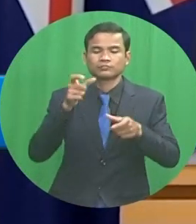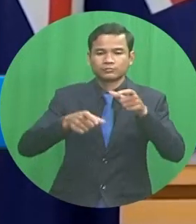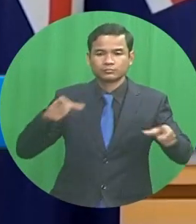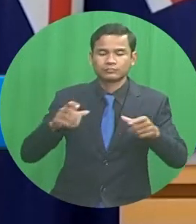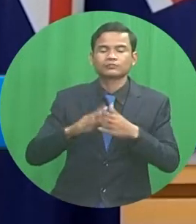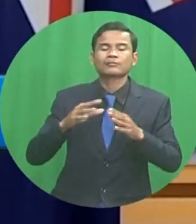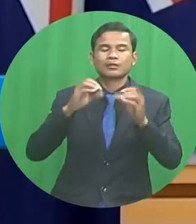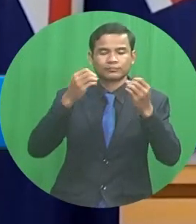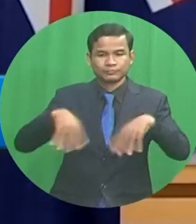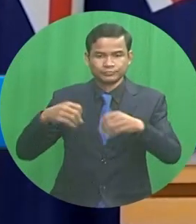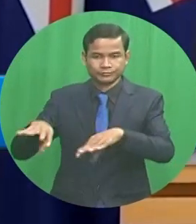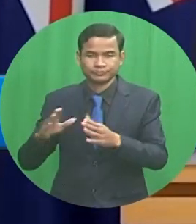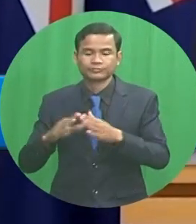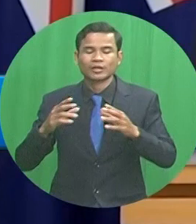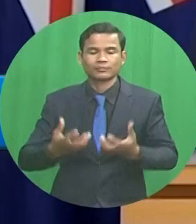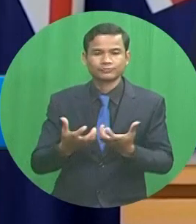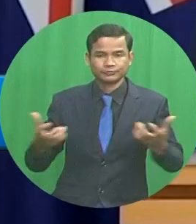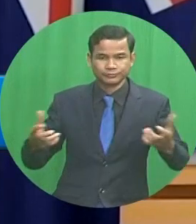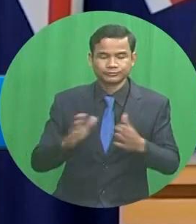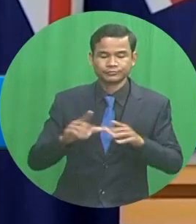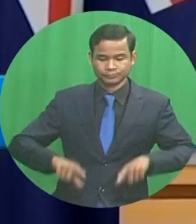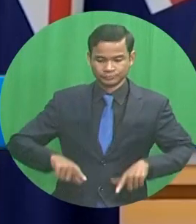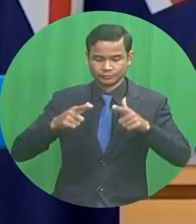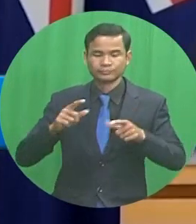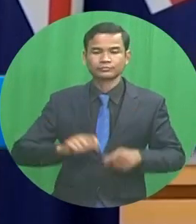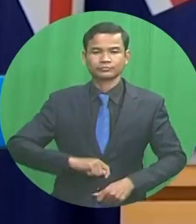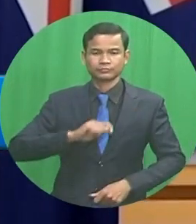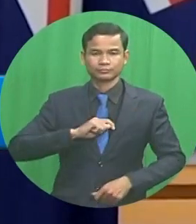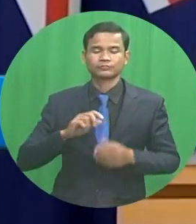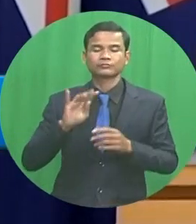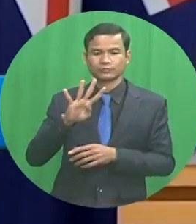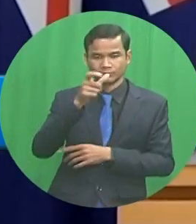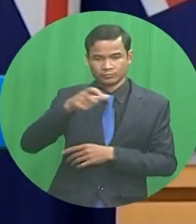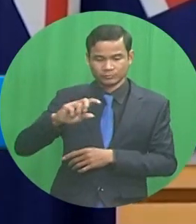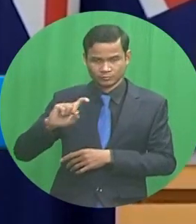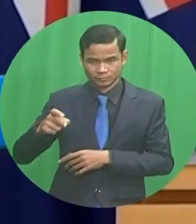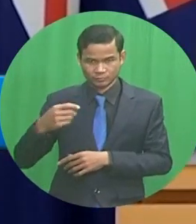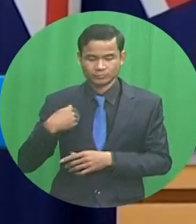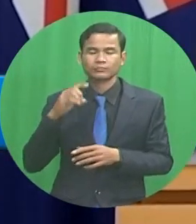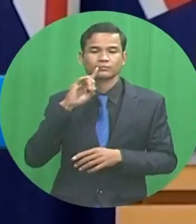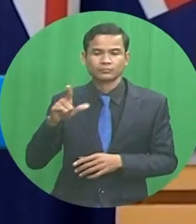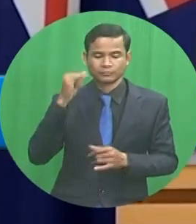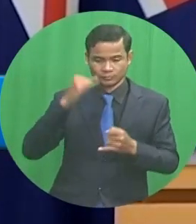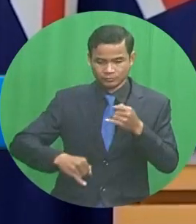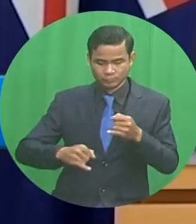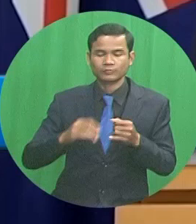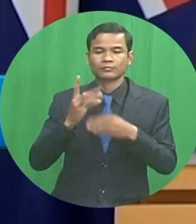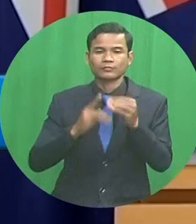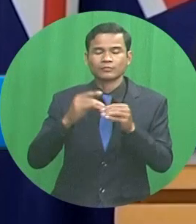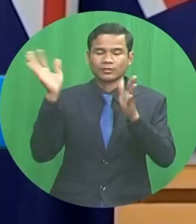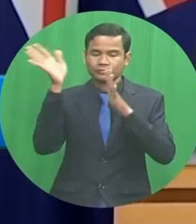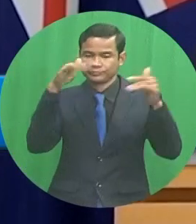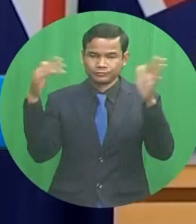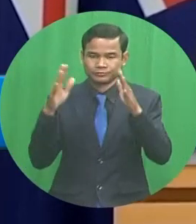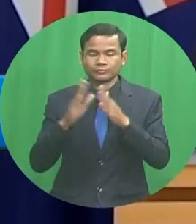ព្យសម្បត្តិនិងជីវភាពរស់នៅមានអ្នកស្លាប់ចំនួន4នាក់ដែលត្រូវបានបញ្ជាក់ថាលទ្ធផលចុងក្រោយព្យុះស៊ីក្លូ